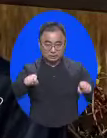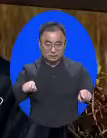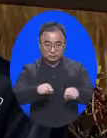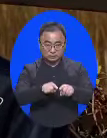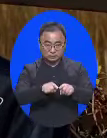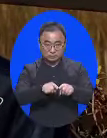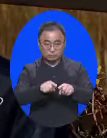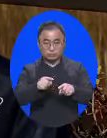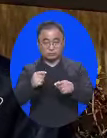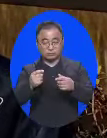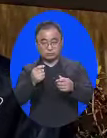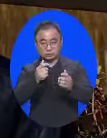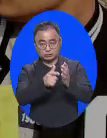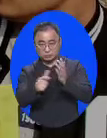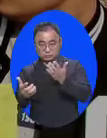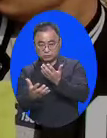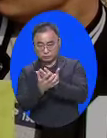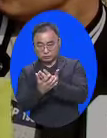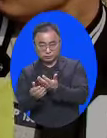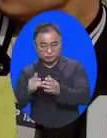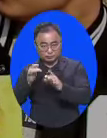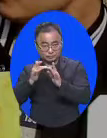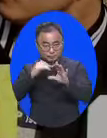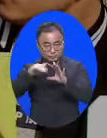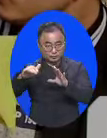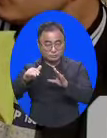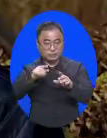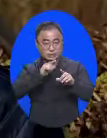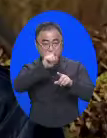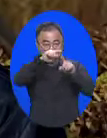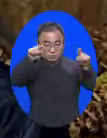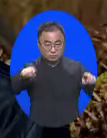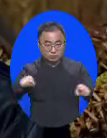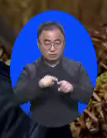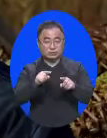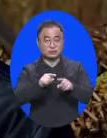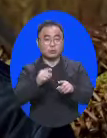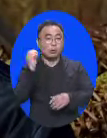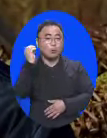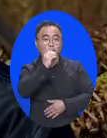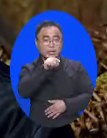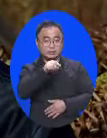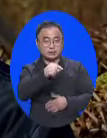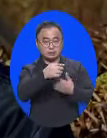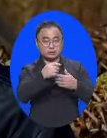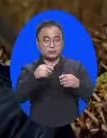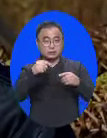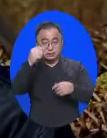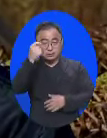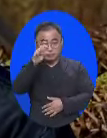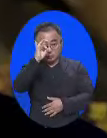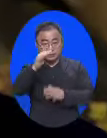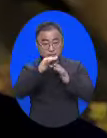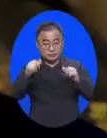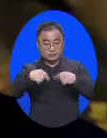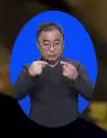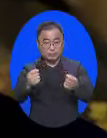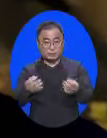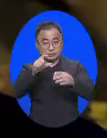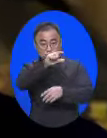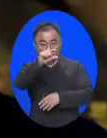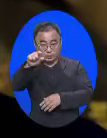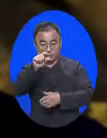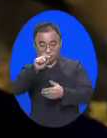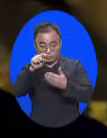첨부해 이메일로 제출하면 되고, 참가 신청서는 대전시 인터넷 방송 이치대전TV 홈페이지 시청자 참여